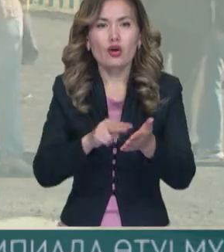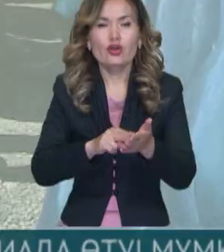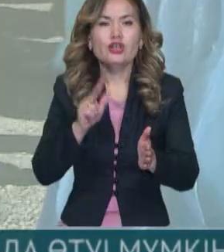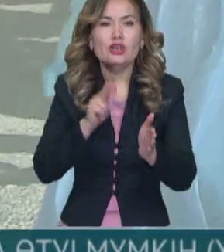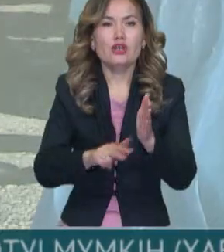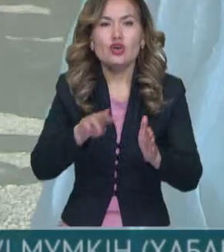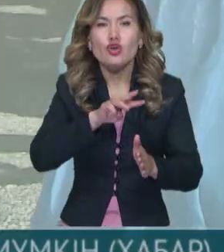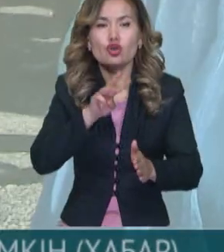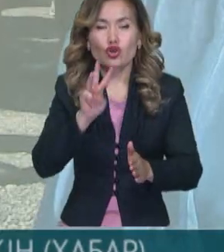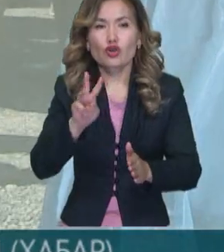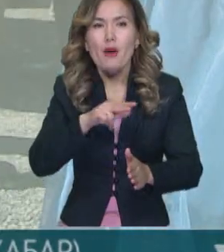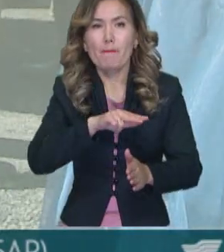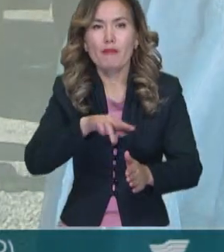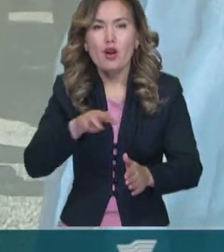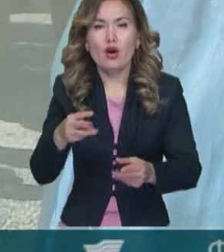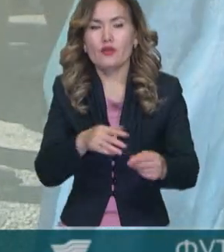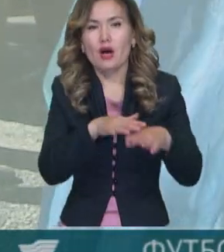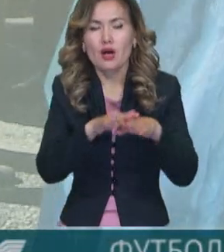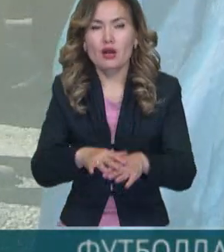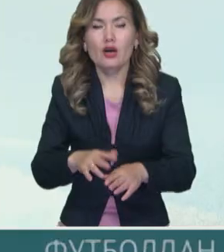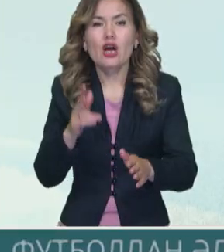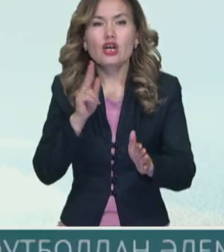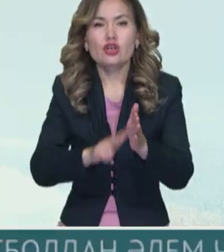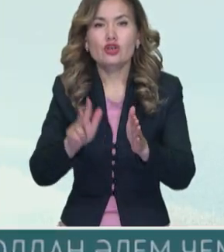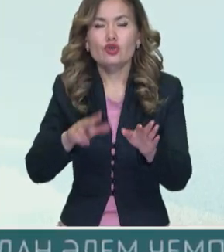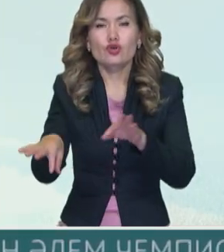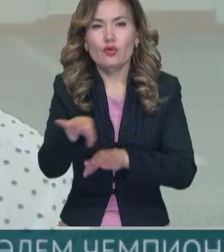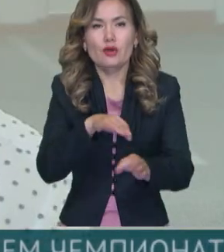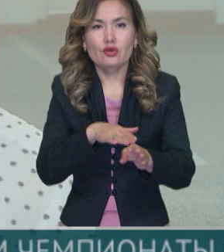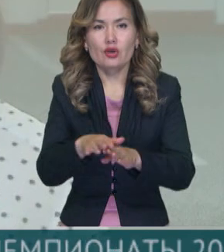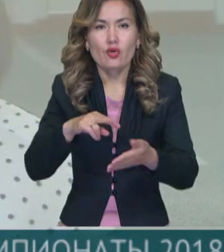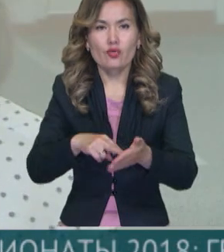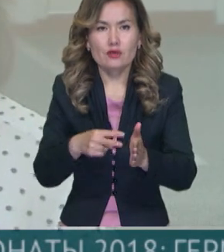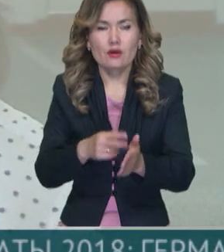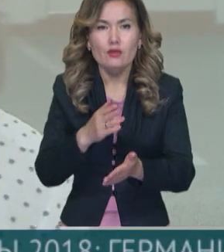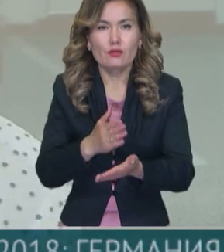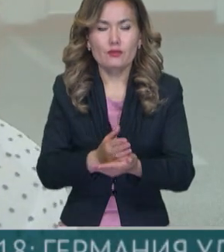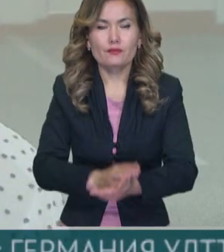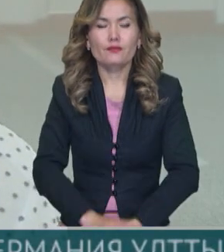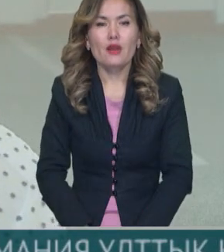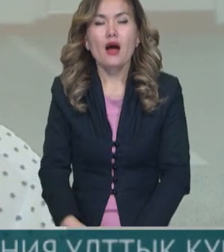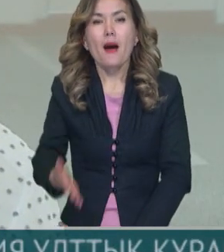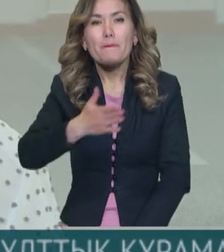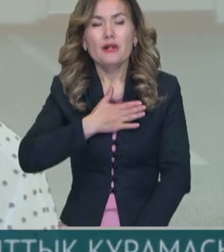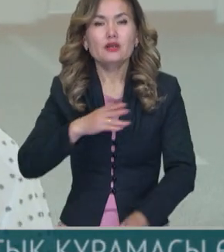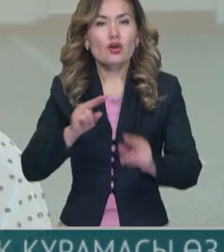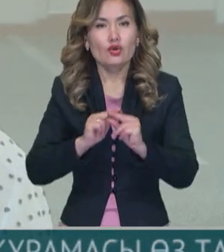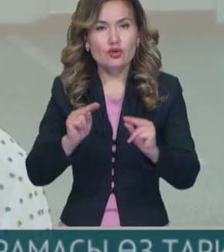миллион болатын 38 жобаны жүзеге асыру көзделіп отыр. Біз енді ұстаз